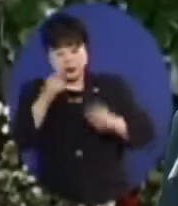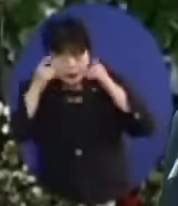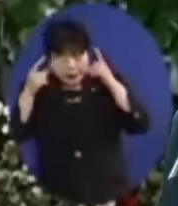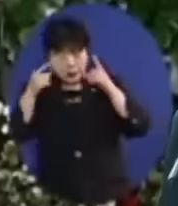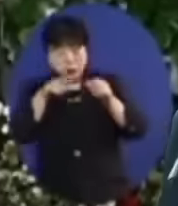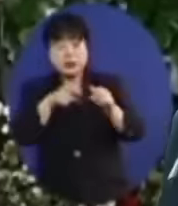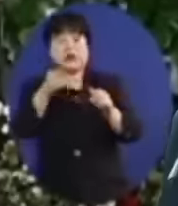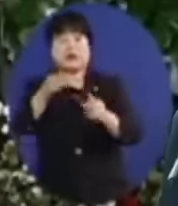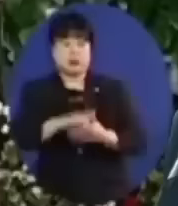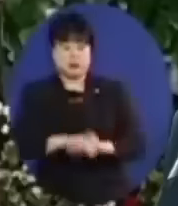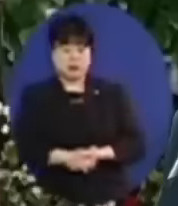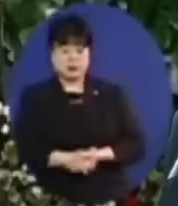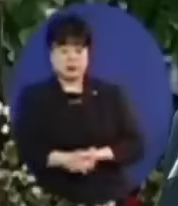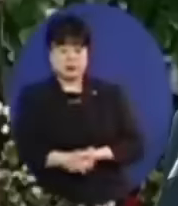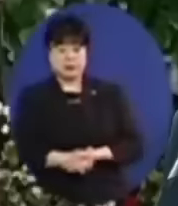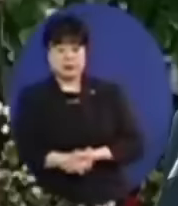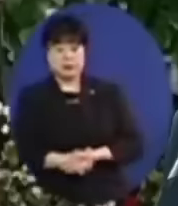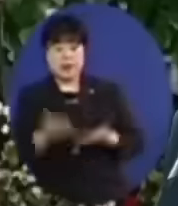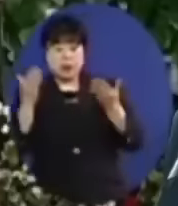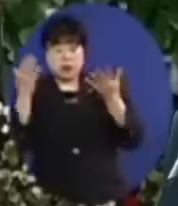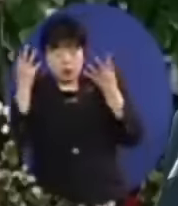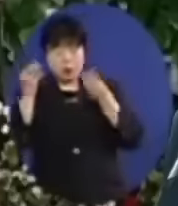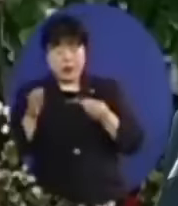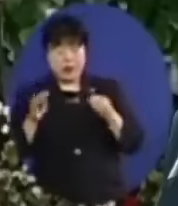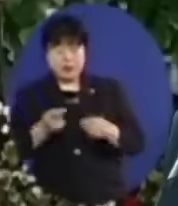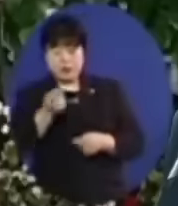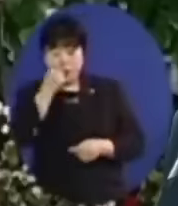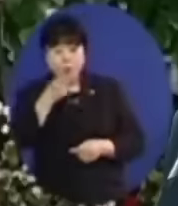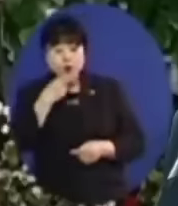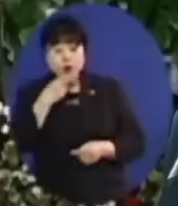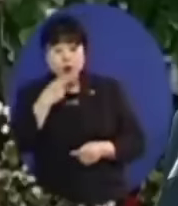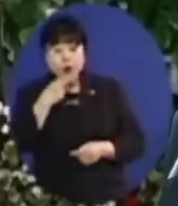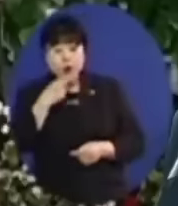그러므로 절대로 학교 공부 많이 못했다고